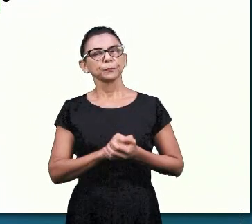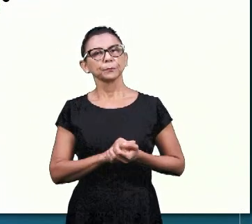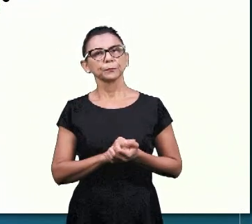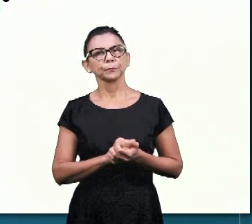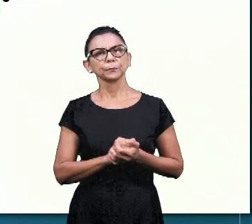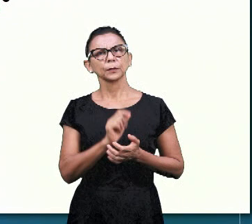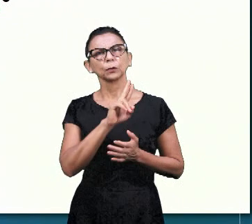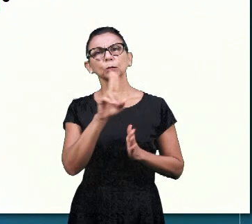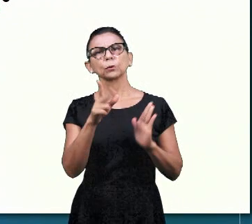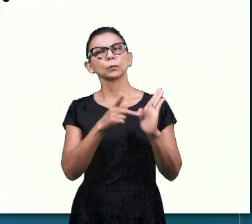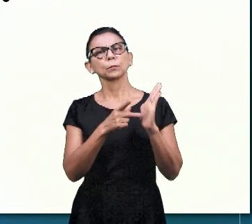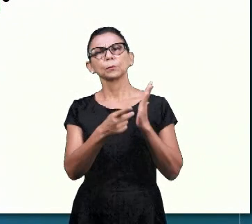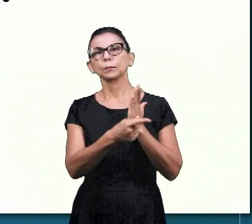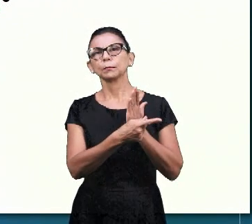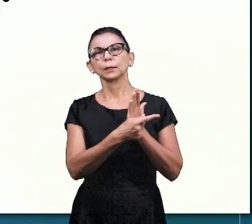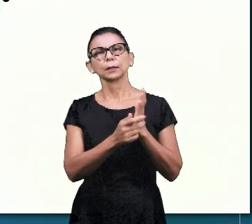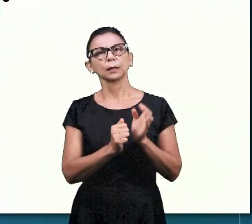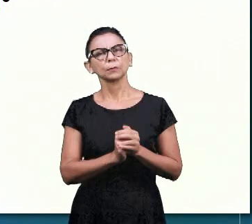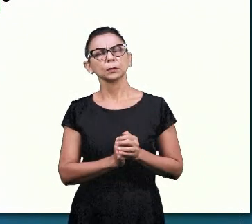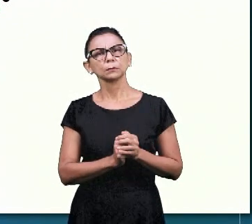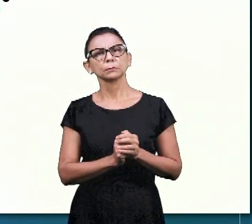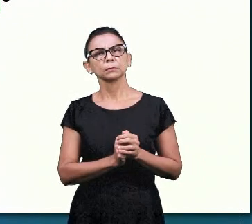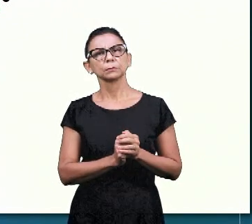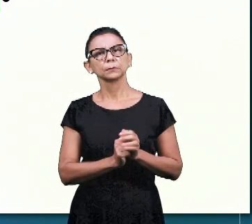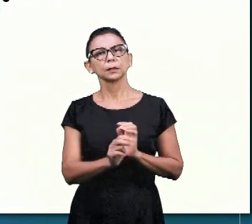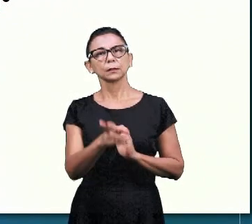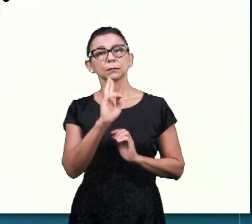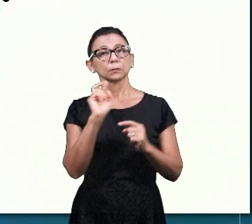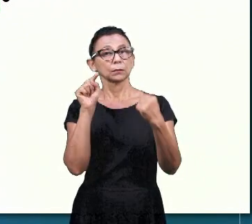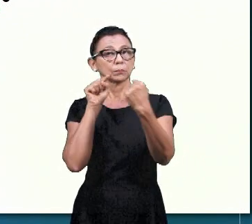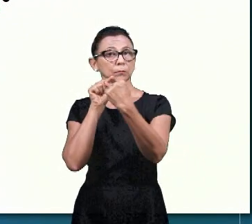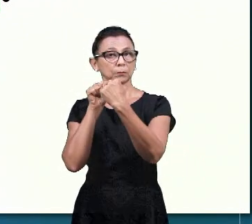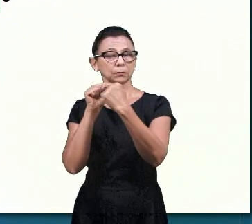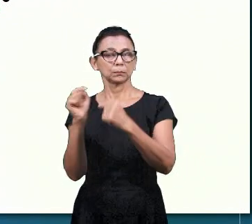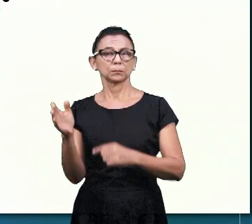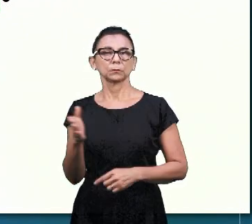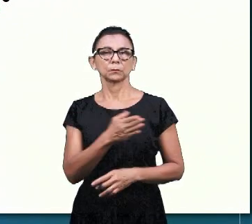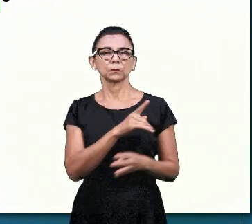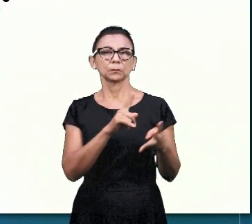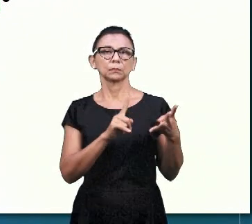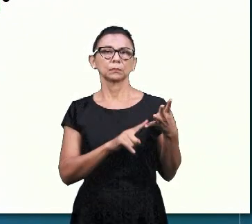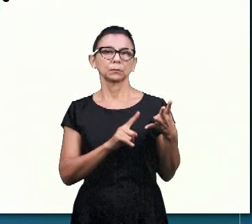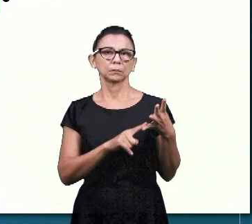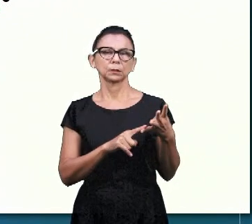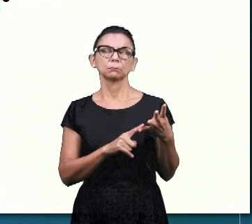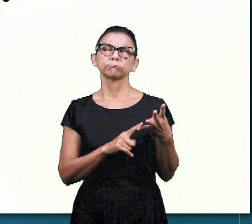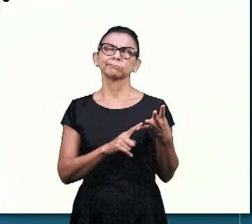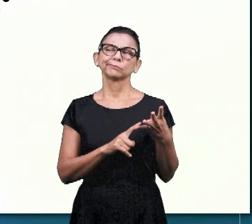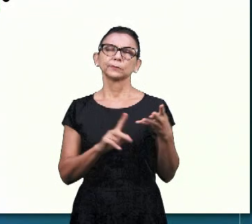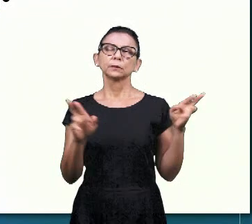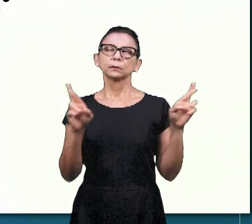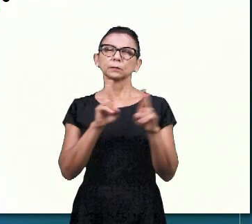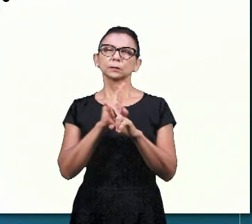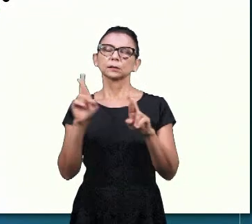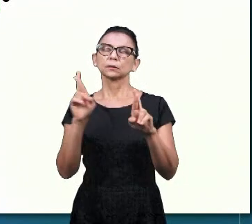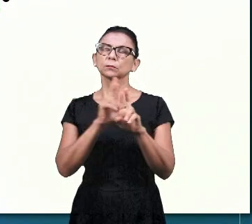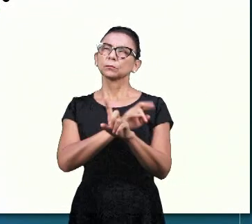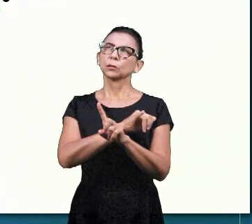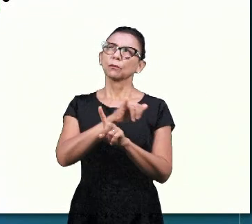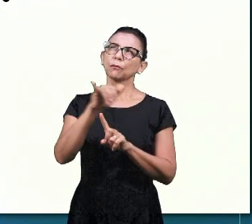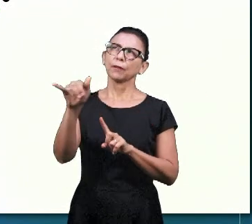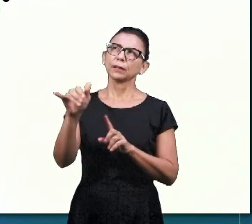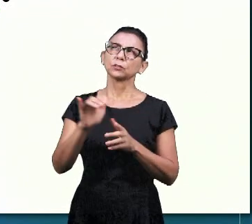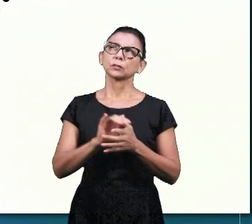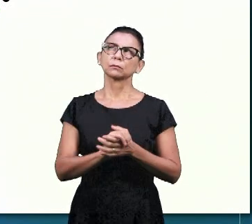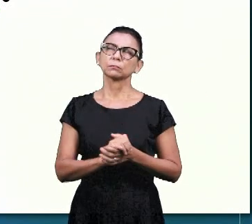cette parabole? La question avec une réponse objective. Question 4. Quelle est la relation prophétique de cette